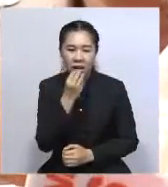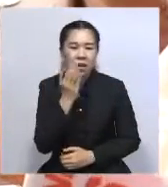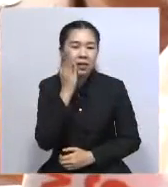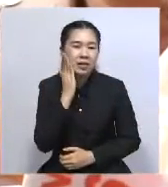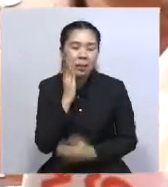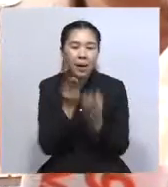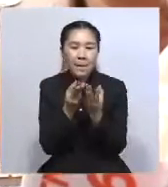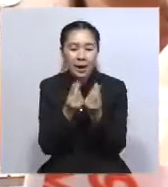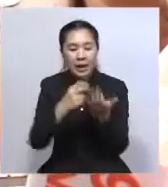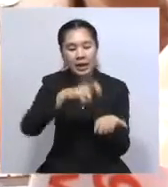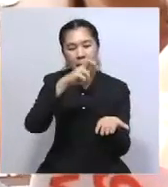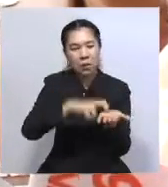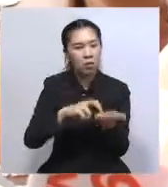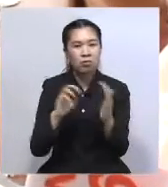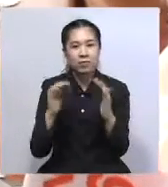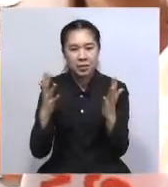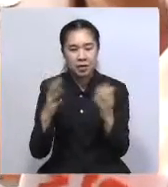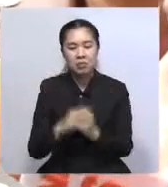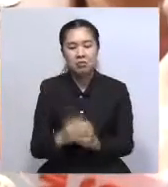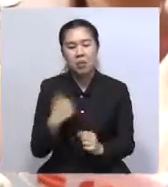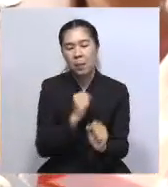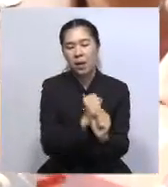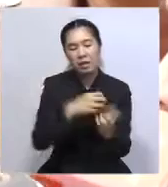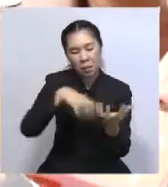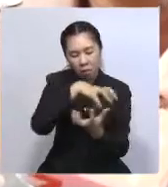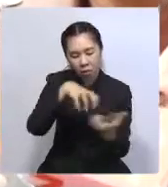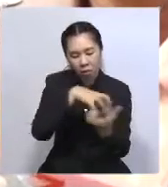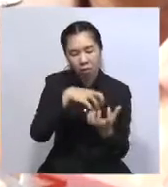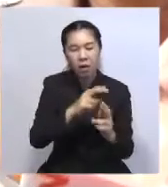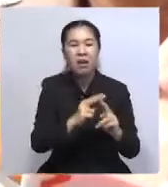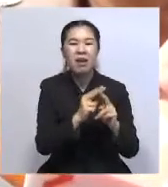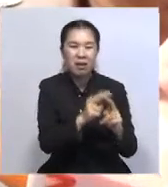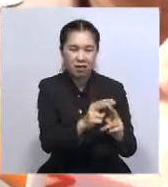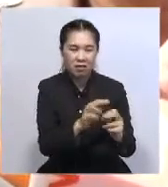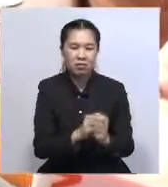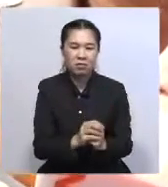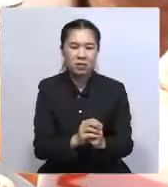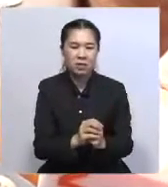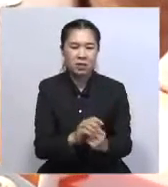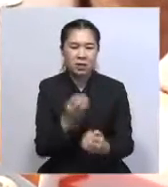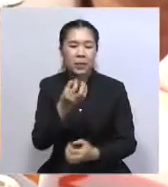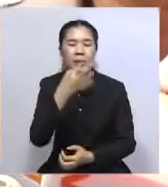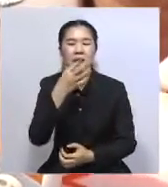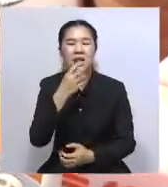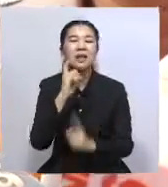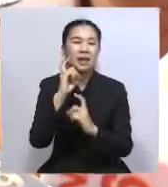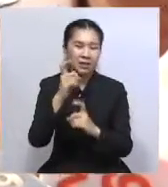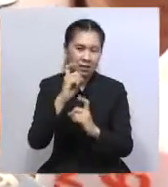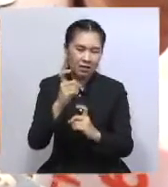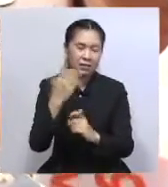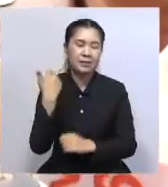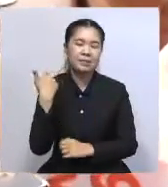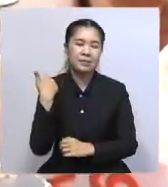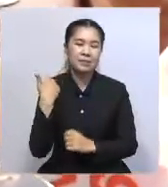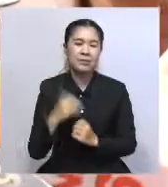หมายเลขจดแจ้งรวมทั้งมีการผสมเองอย่างไม่ได้มาตรฐานและก็เป็นอันตรายต่อผู้บริโภควันนี้เร